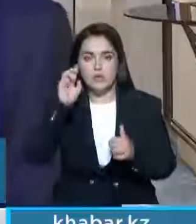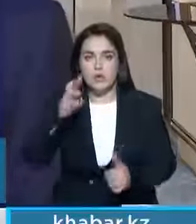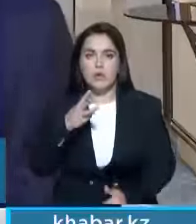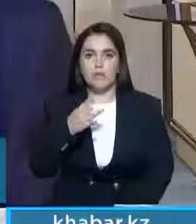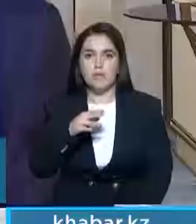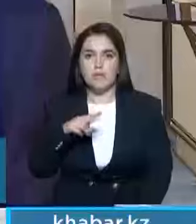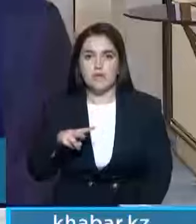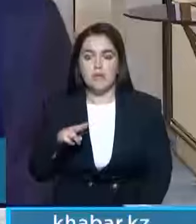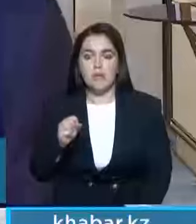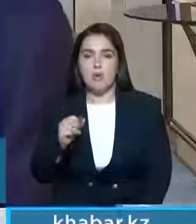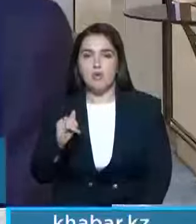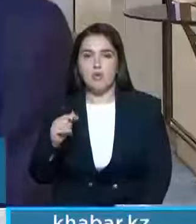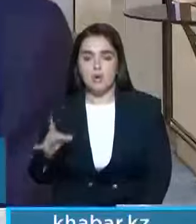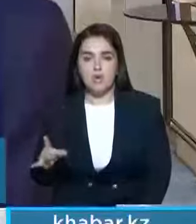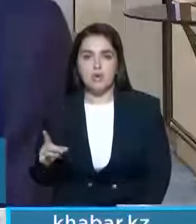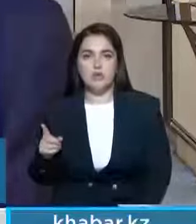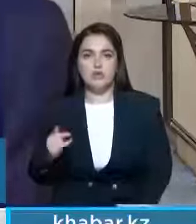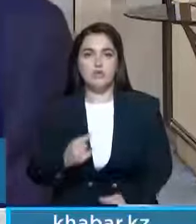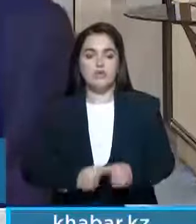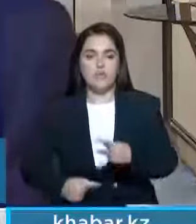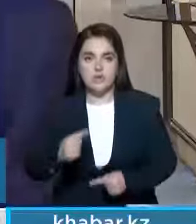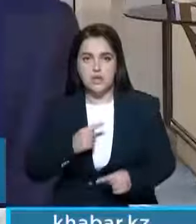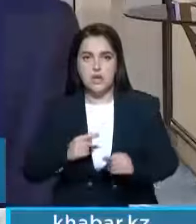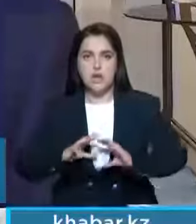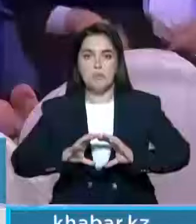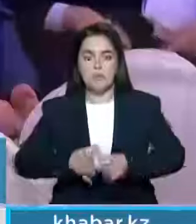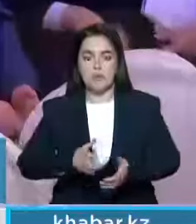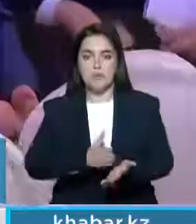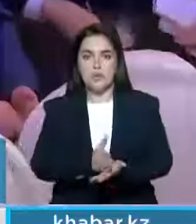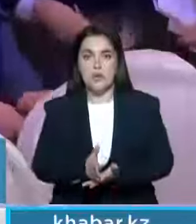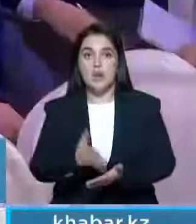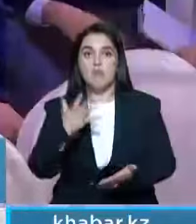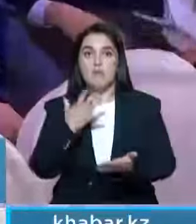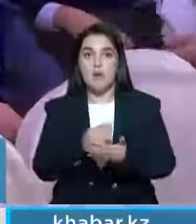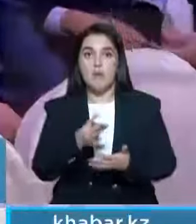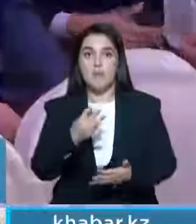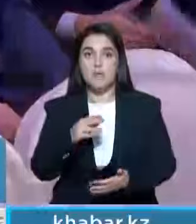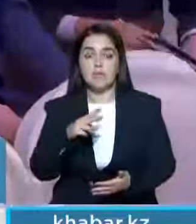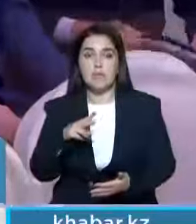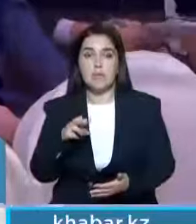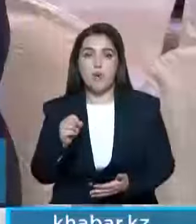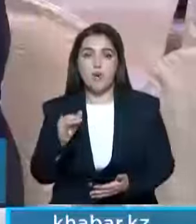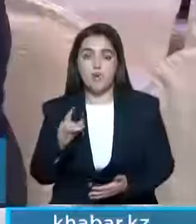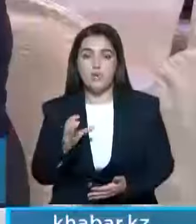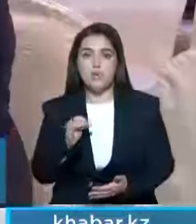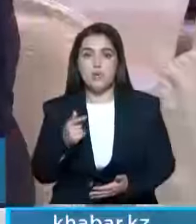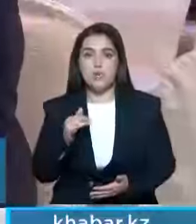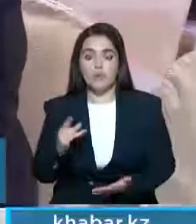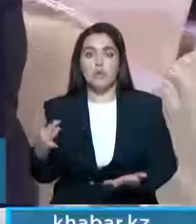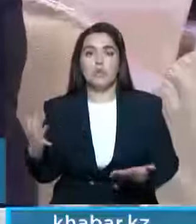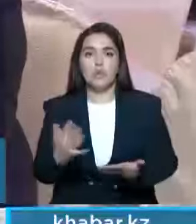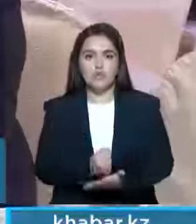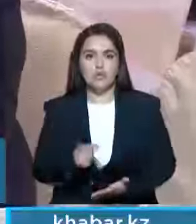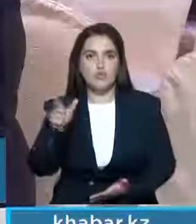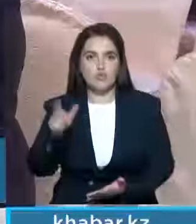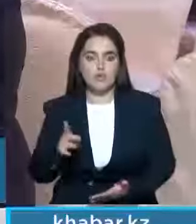power. Сейчас этот концепт возвращается в мировую политику. Свою middle power, например, Сингапур нашел в человеческом